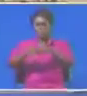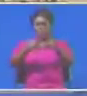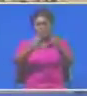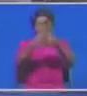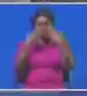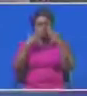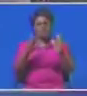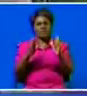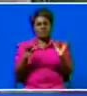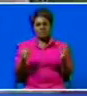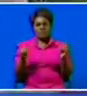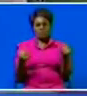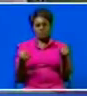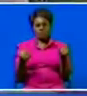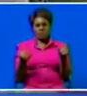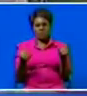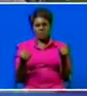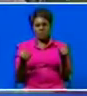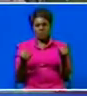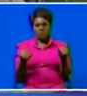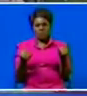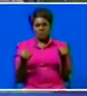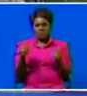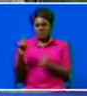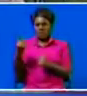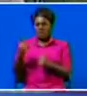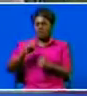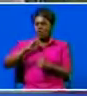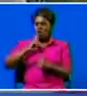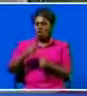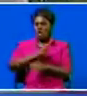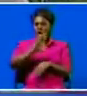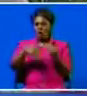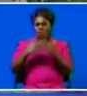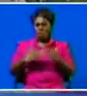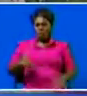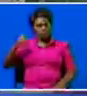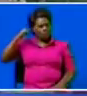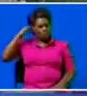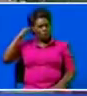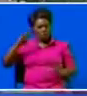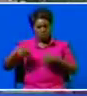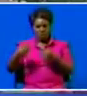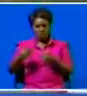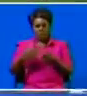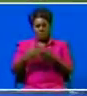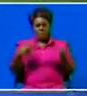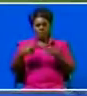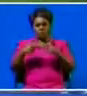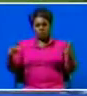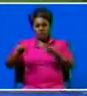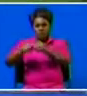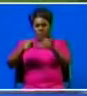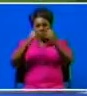wakatoka. Taarifa za hapa ni kwamba wavamizi hao kwanza waliamuru kila mtu awakabidhi simu zao kabla ya kuanza